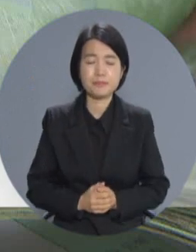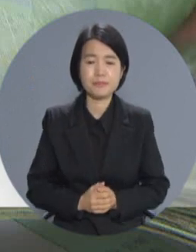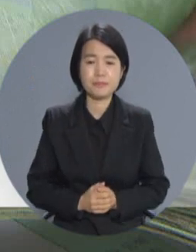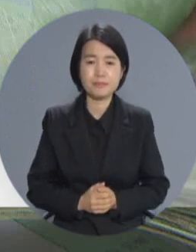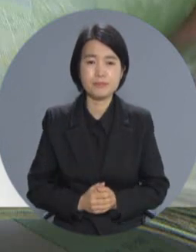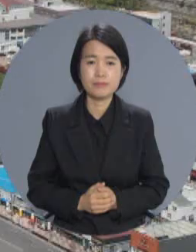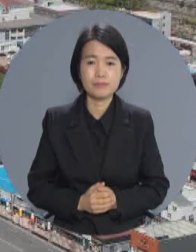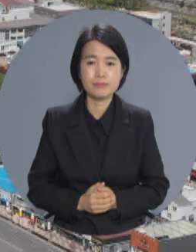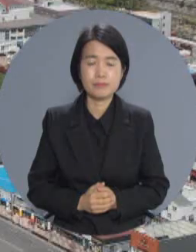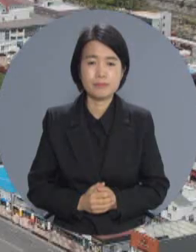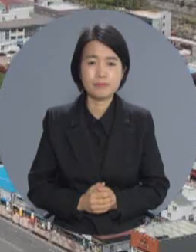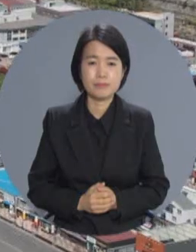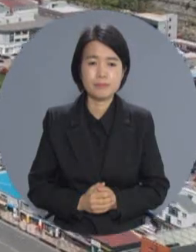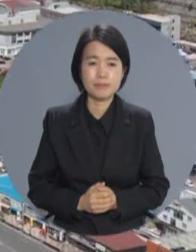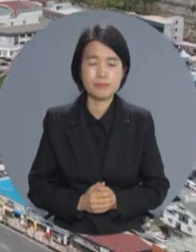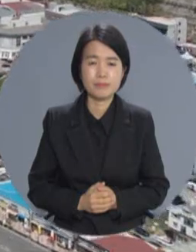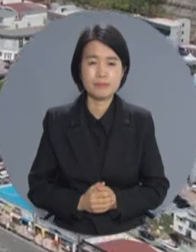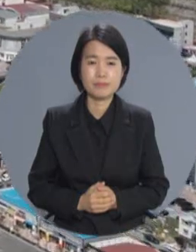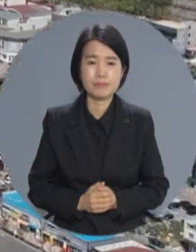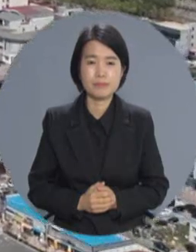기자입니다.